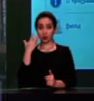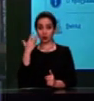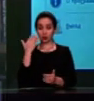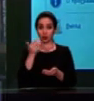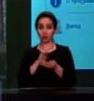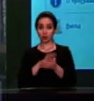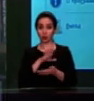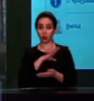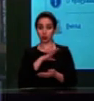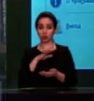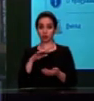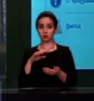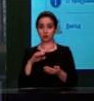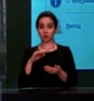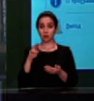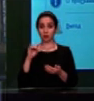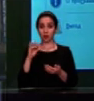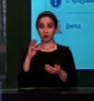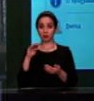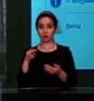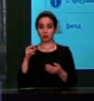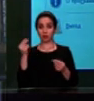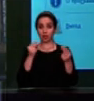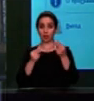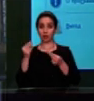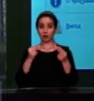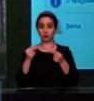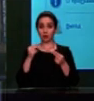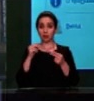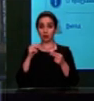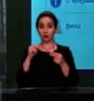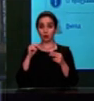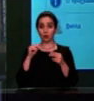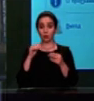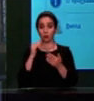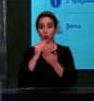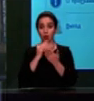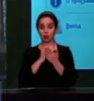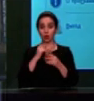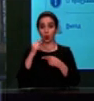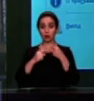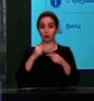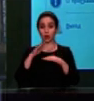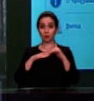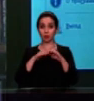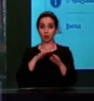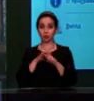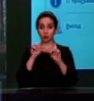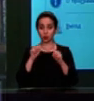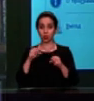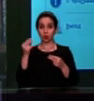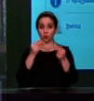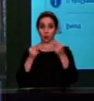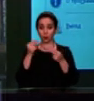Paint grafik muharriri orqali amalga oshirishimiz mumkin. Demak, rasmni Paint grafik muharririga joylashtiramiz